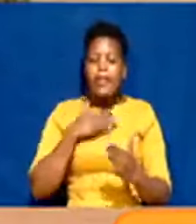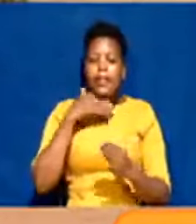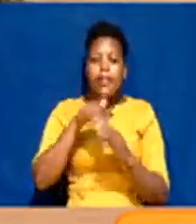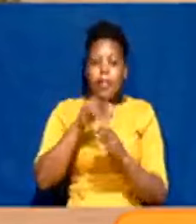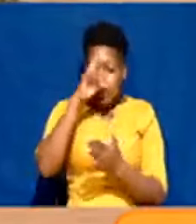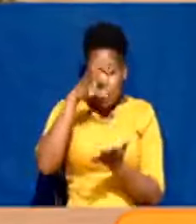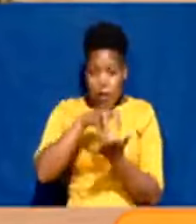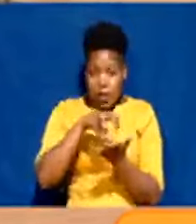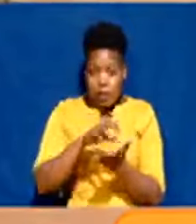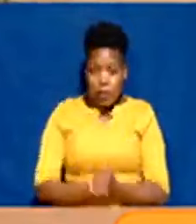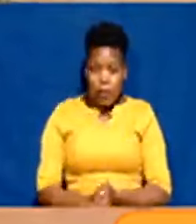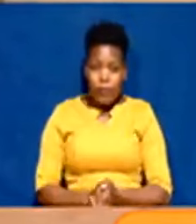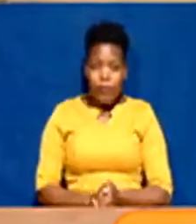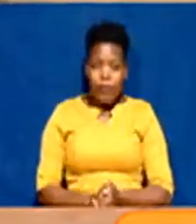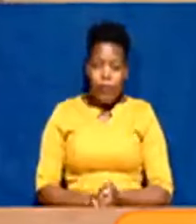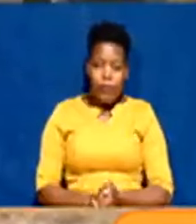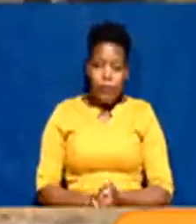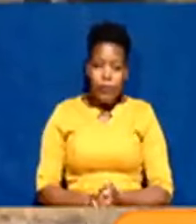polisi.